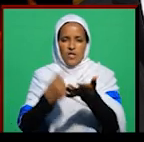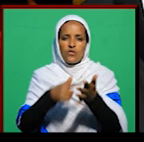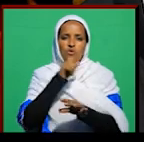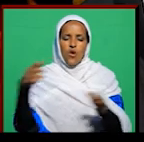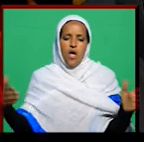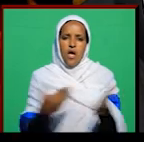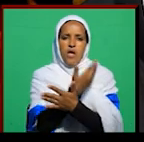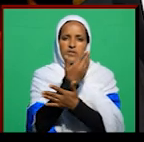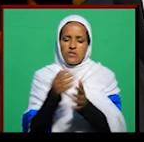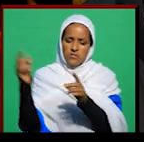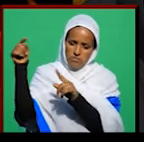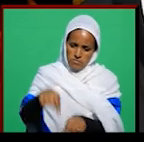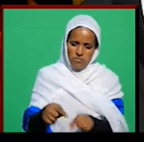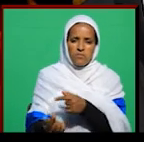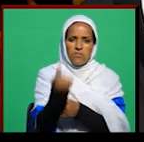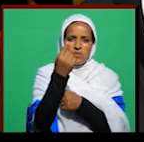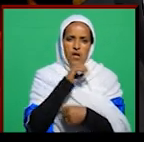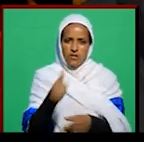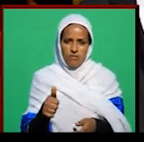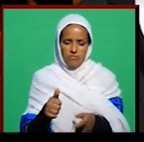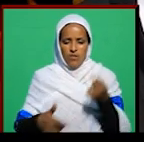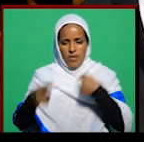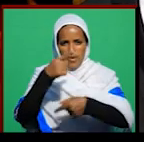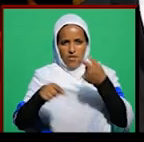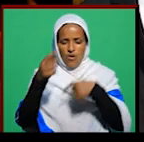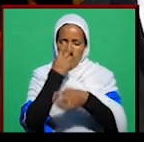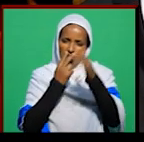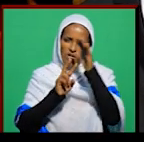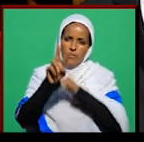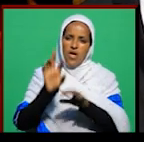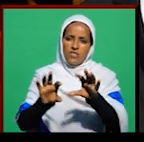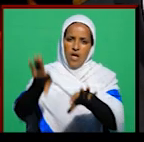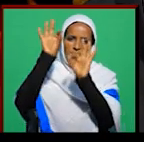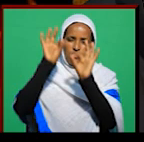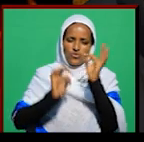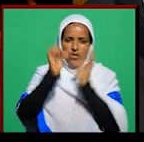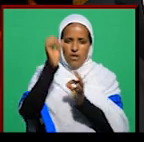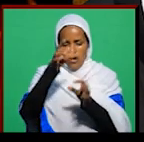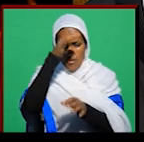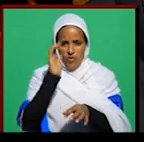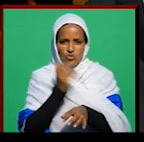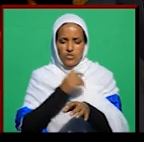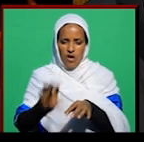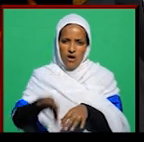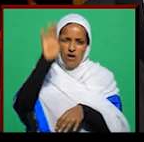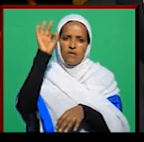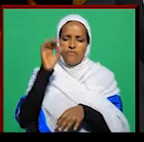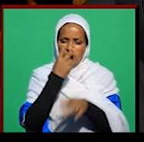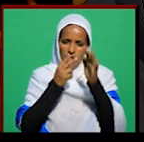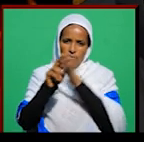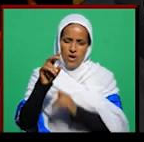ነው እንጂ አዲስ እንግዳ ደራሽ እንደ ውሃ ፈሳሽ አድርጋ ብርቅ ድንቅ አድርጋ አይደለም ያመጣችሁ። ከነቢያት ያገኘችውን ካሮ ያገኘችውን